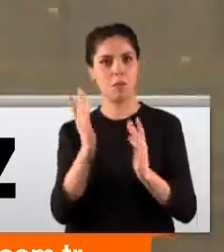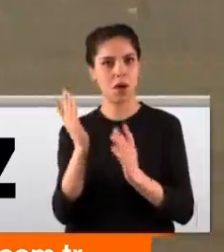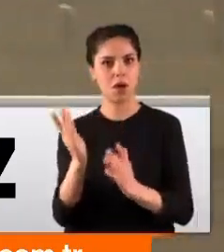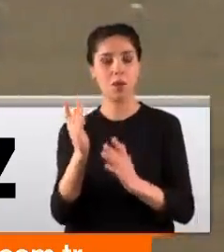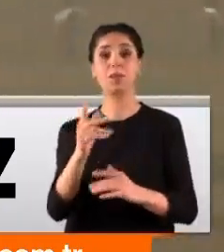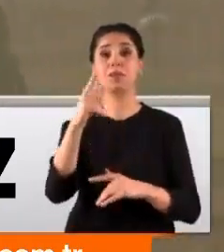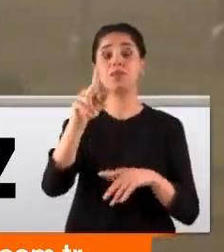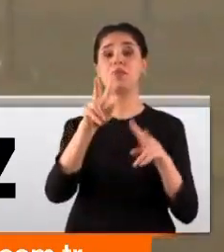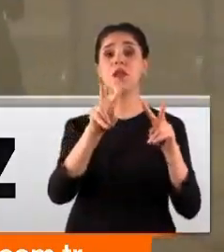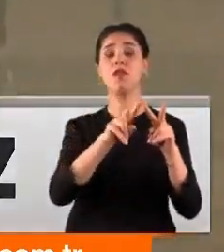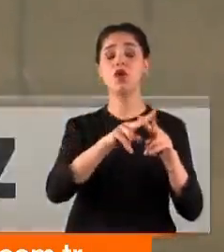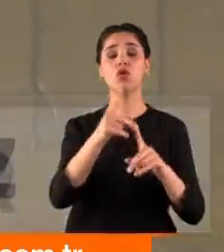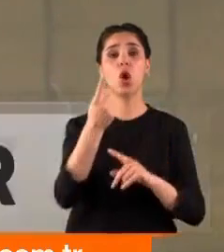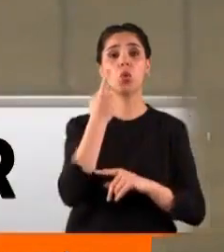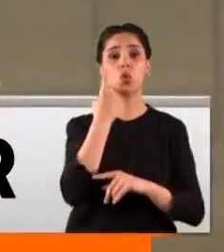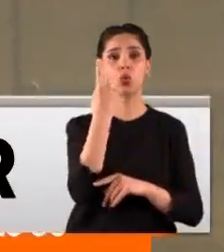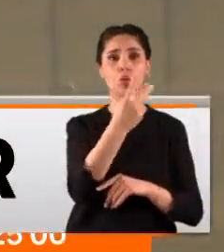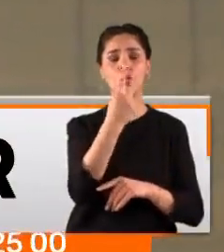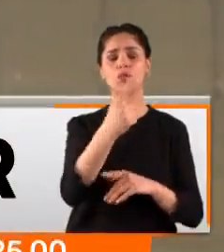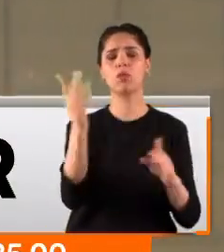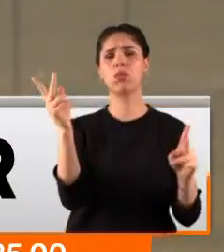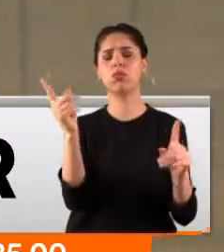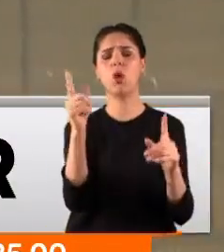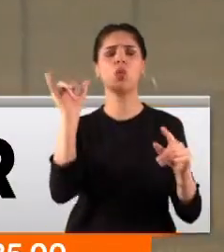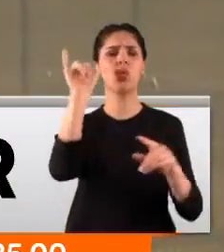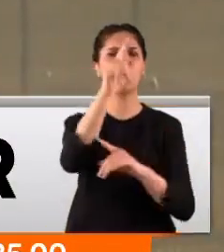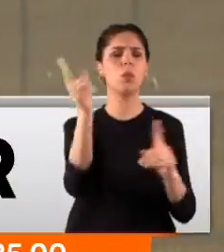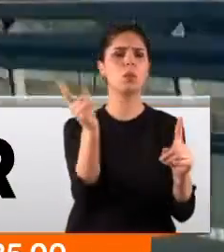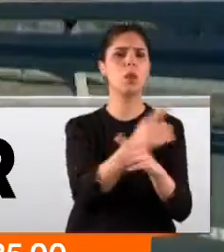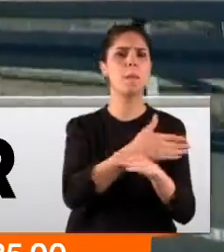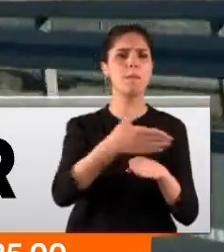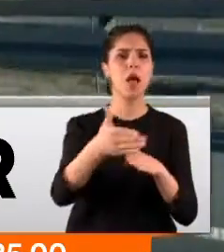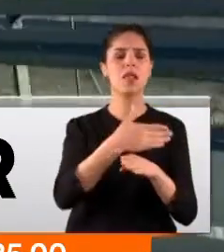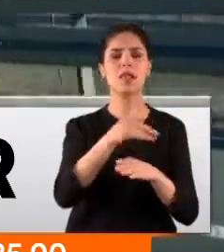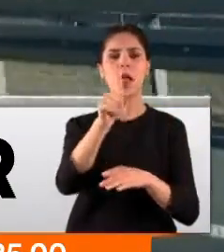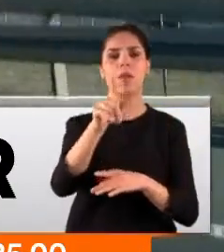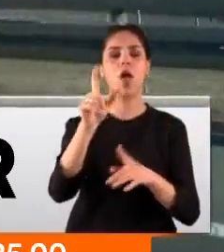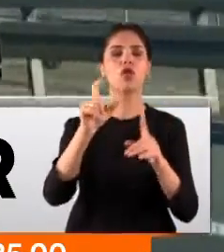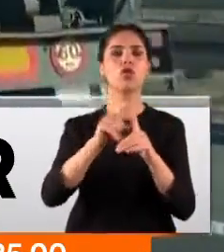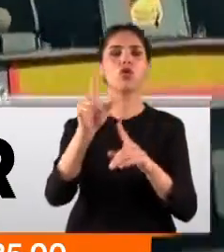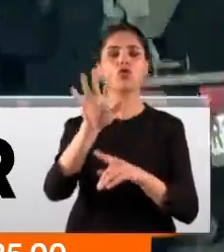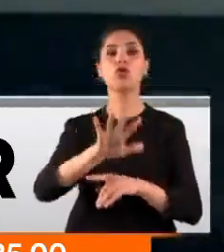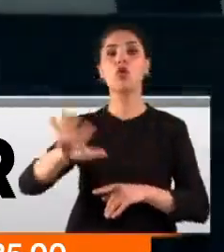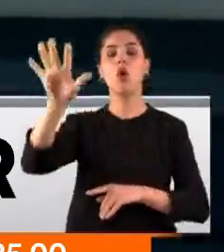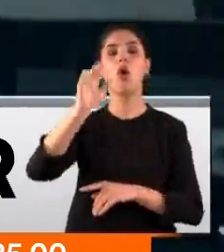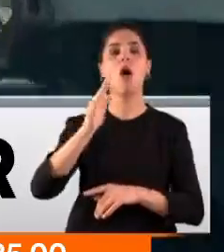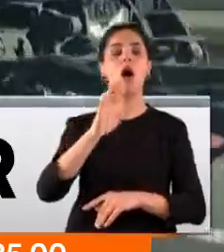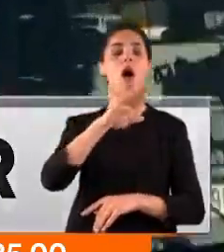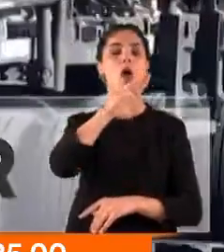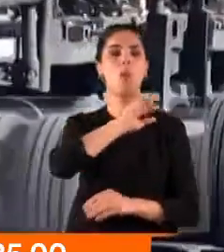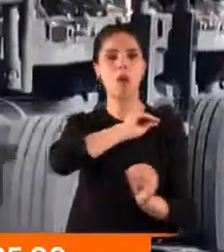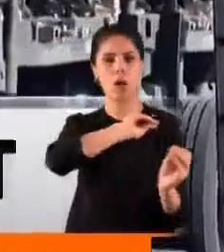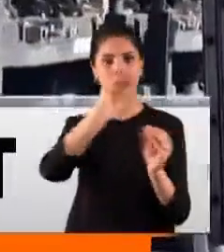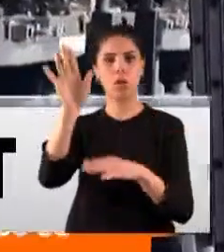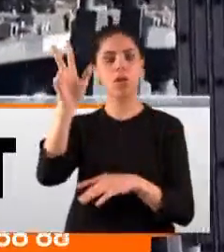10 F-18 savaş uçağı, C-130 taktik nakliye uçakları ve 400 askeri Doğu Avrupa'ya kaydırdı. Avrupa'daki Amerikan askeri sayısı